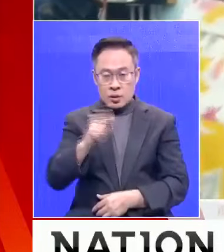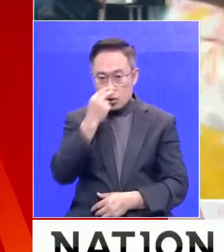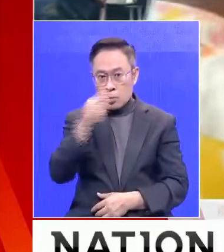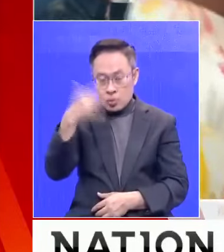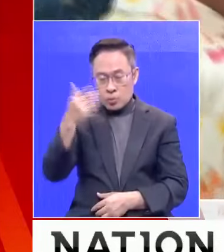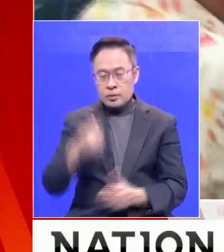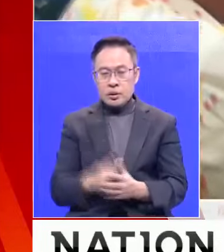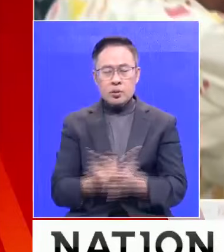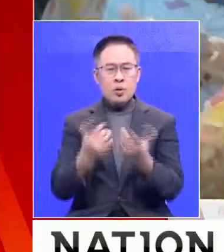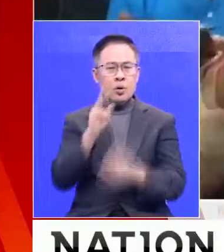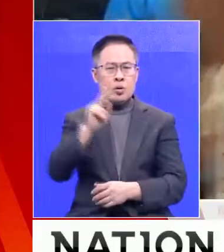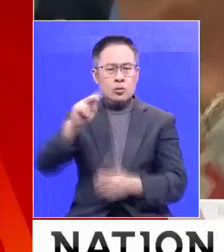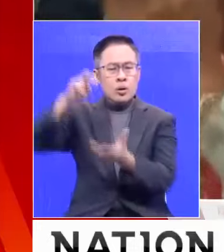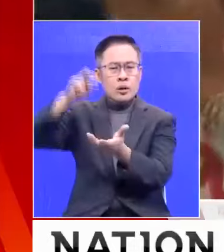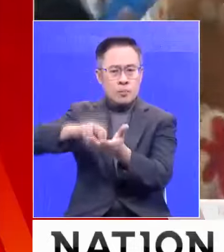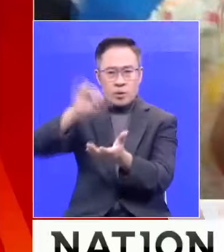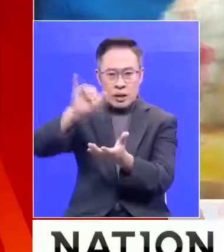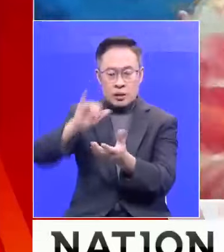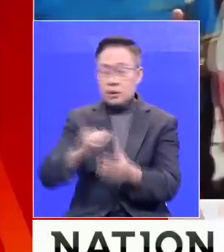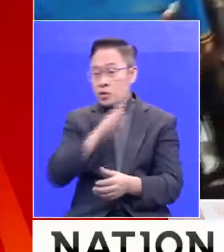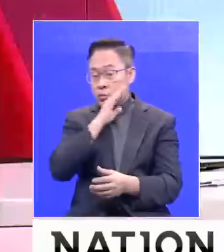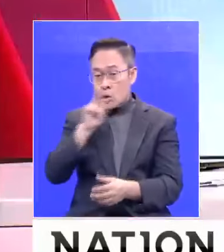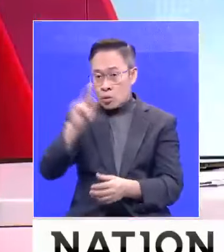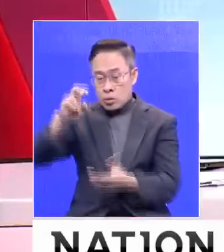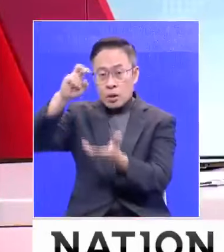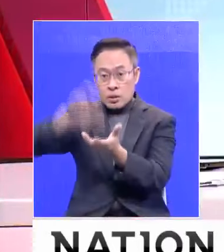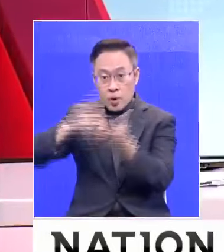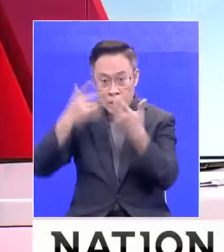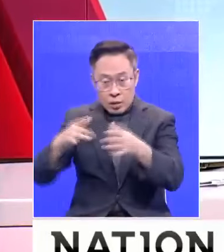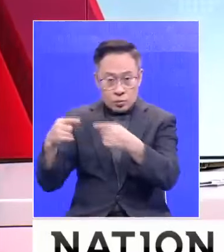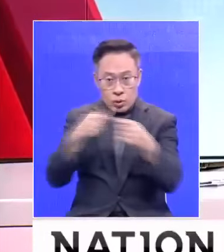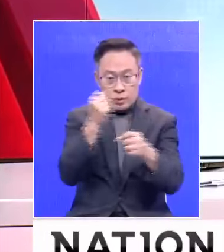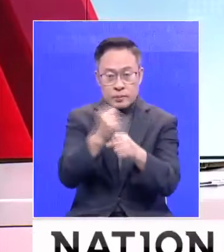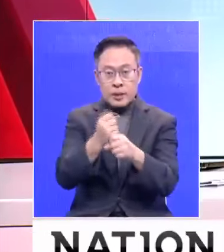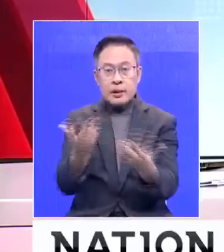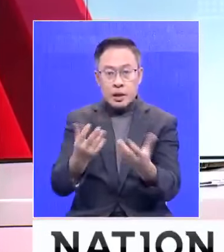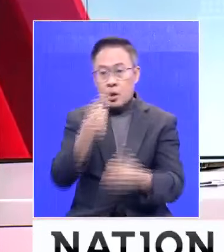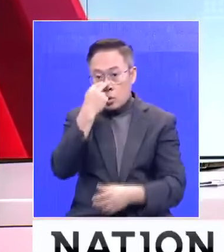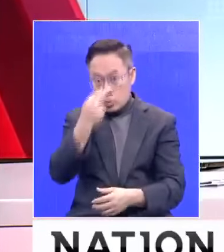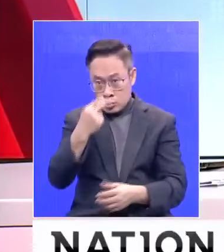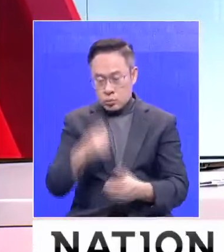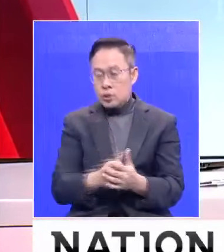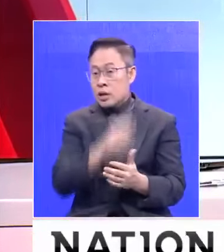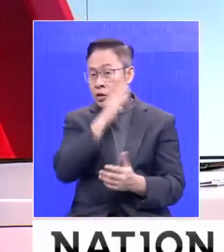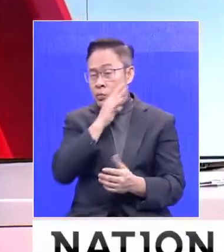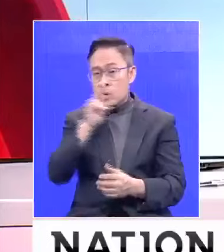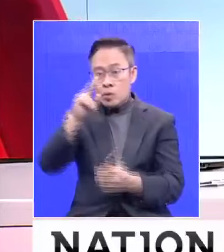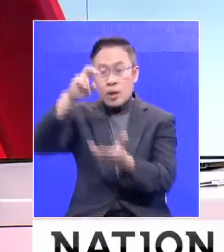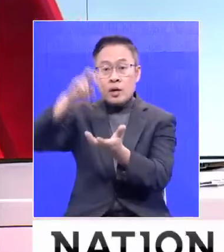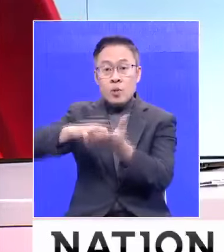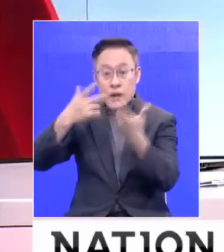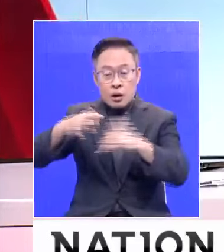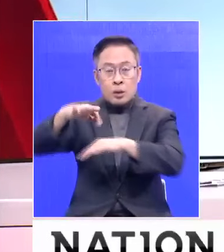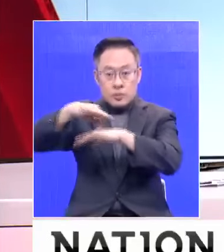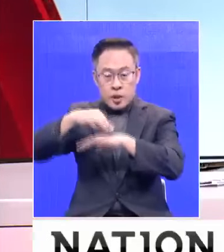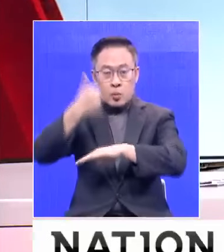ลังจากนี้แล้วกกต.เนี่ยรับรองแล้วจะไปต่อยังไงแน่นอนถ้าเกิดว่ากกต.รับรองแล้วเนี่ยคุณชาญเนี่ยก็จะได้เป็นนายกอบจ.ปทุมธ